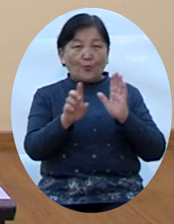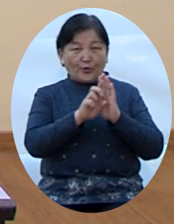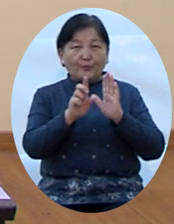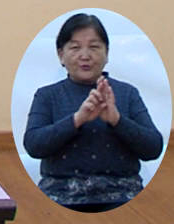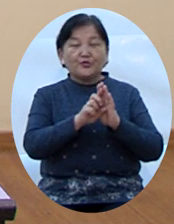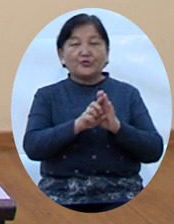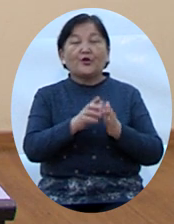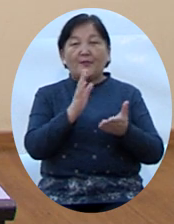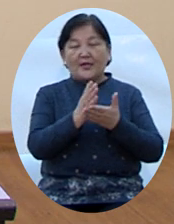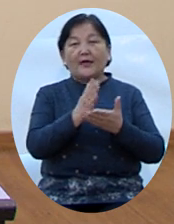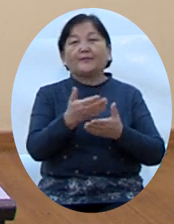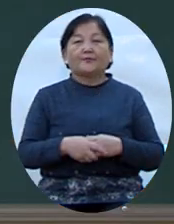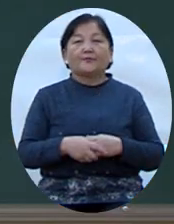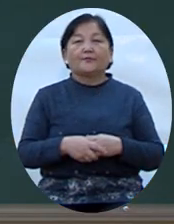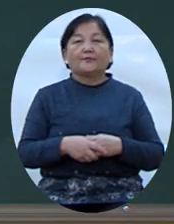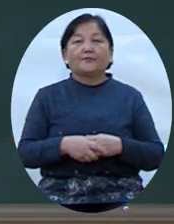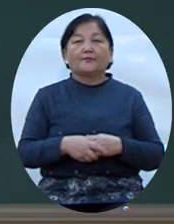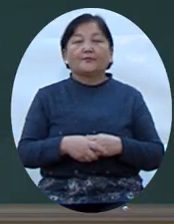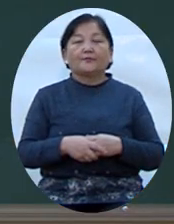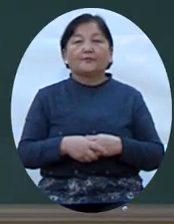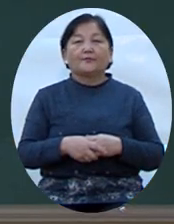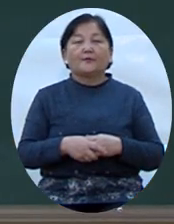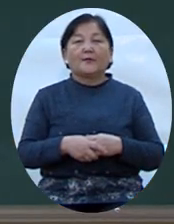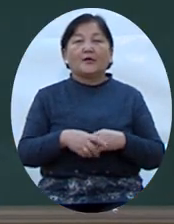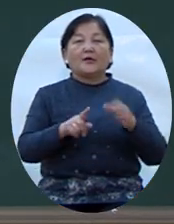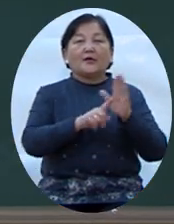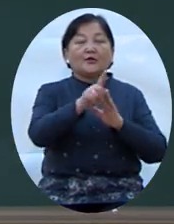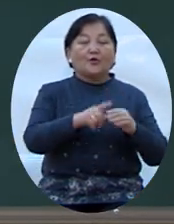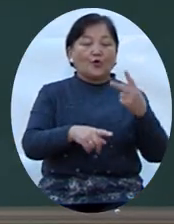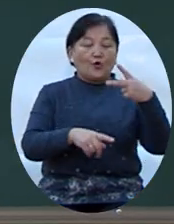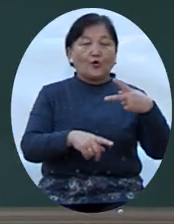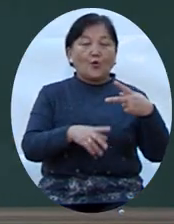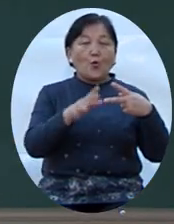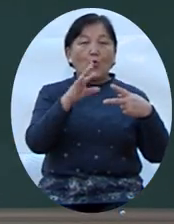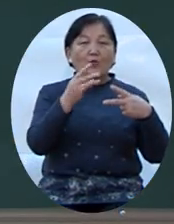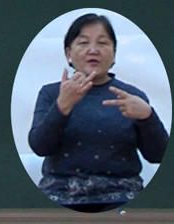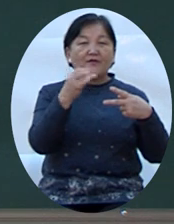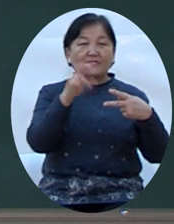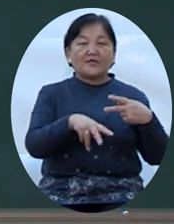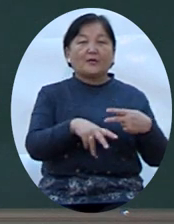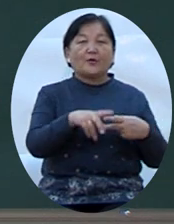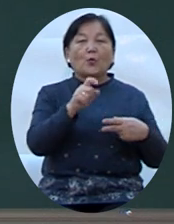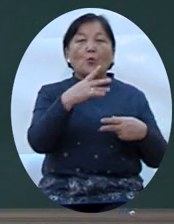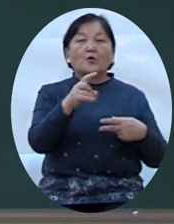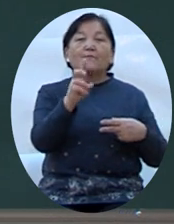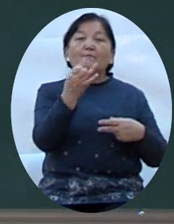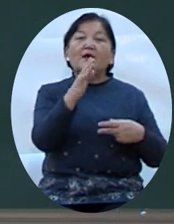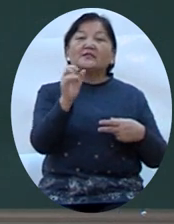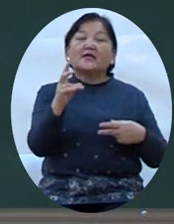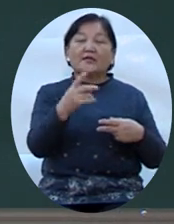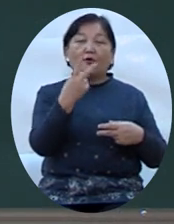нарийн хэмжих боломжтой байна. За тэгэхээр эхний 2 универсал болон хүрэн байцааны 2 индикатор нь